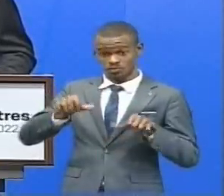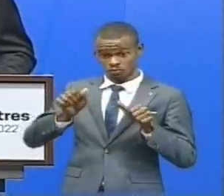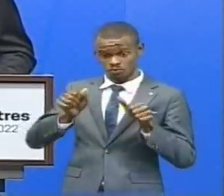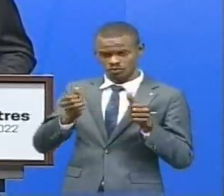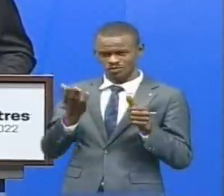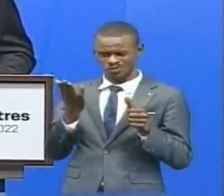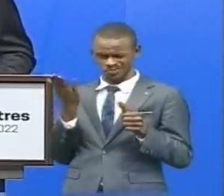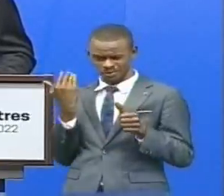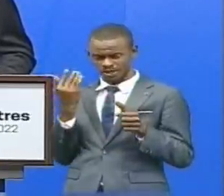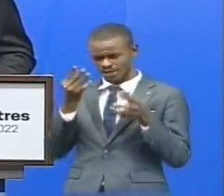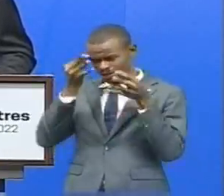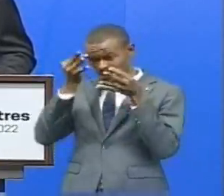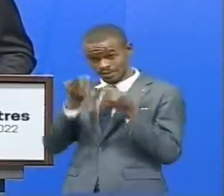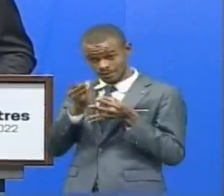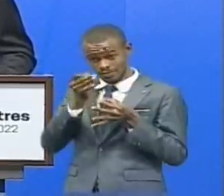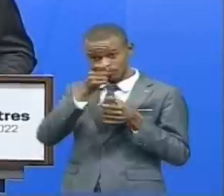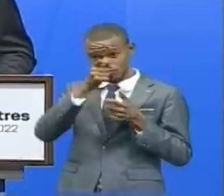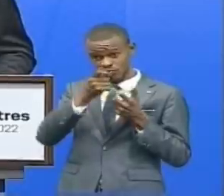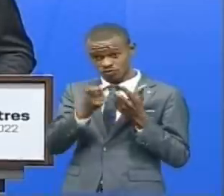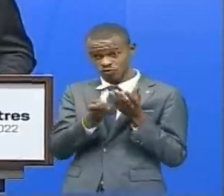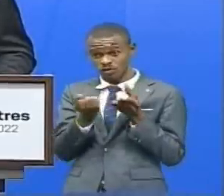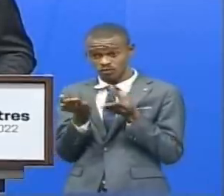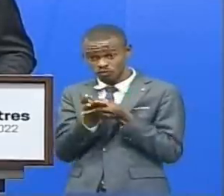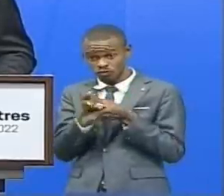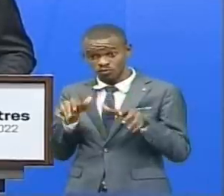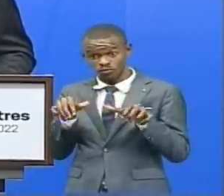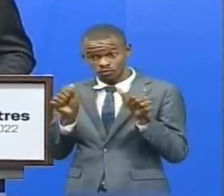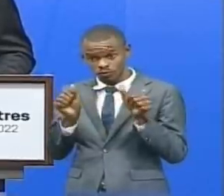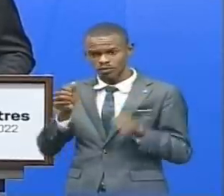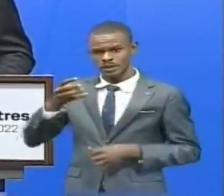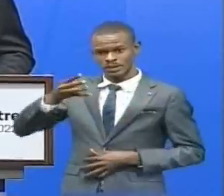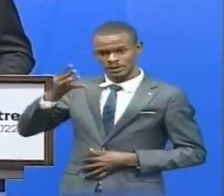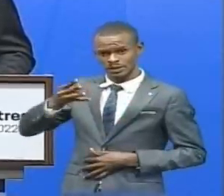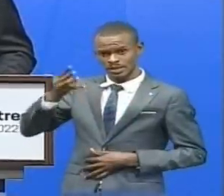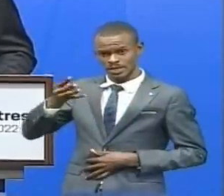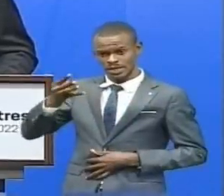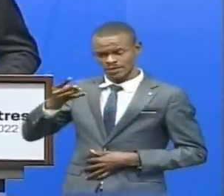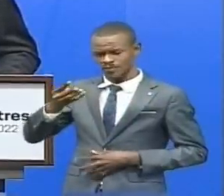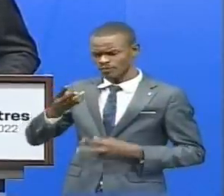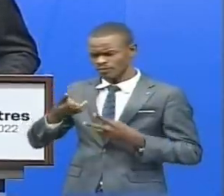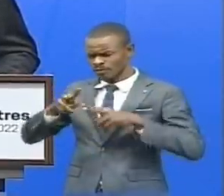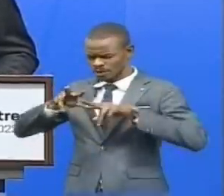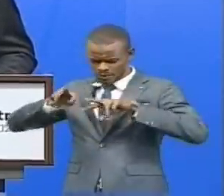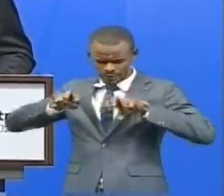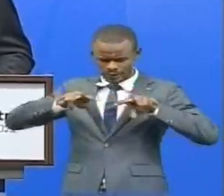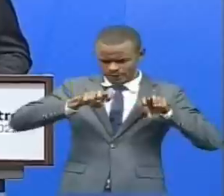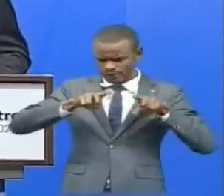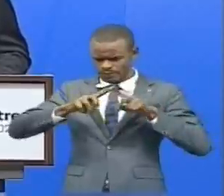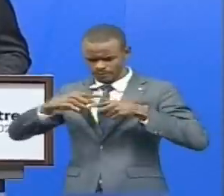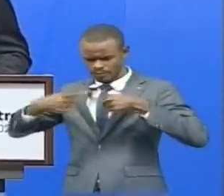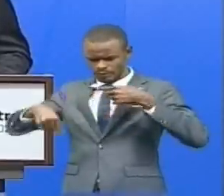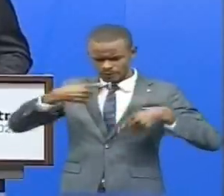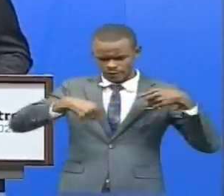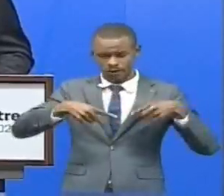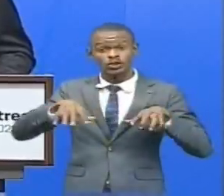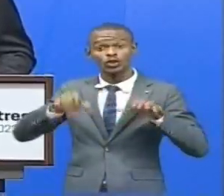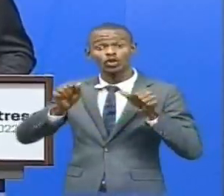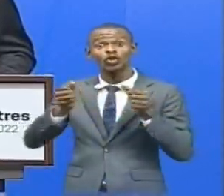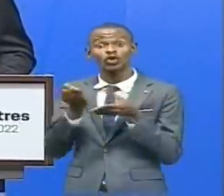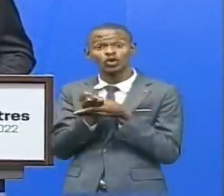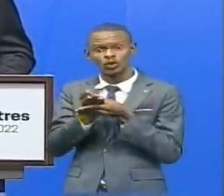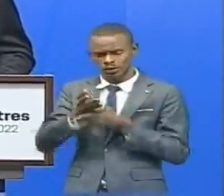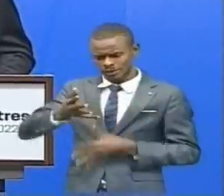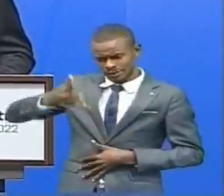des décisions du Conseil des ministres. 4. Examen et adoption des dossiers. 5.